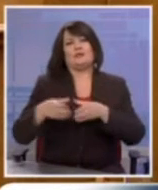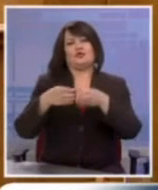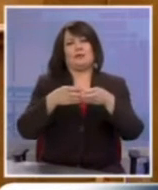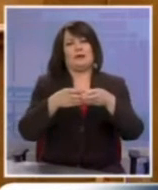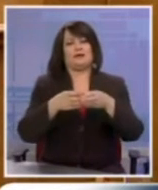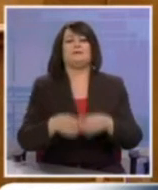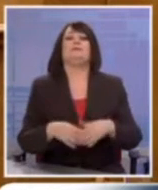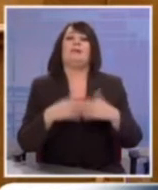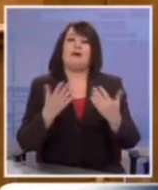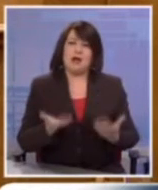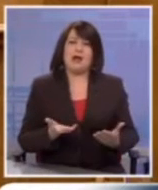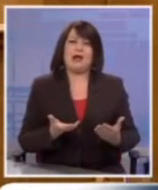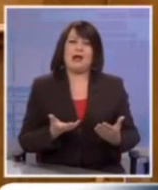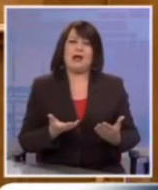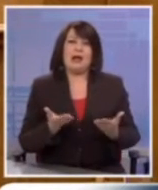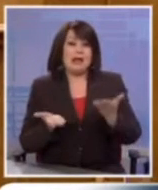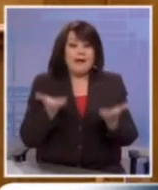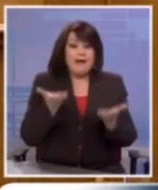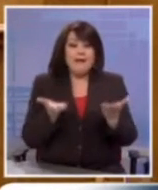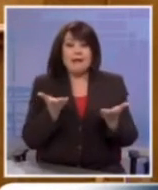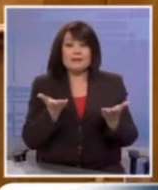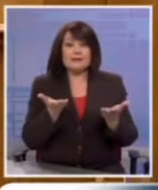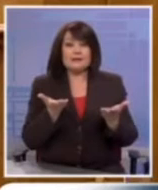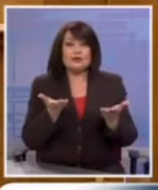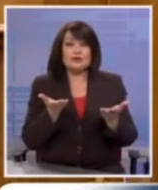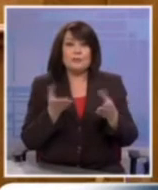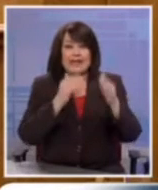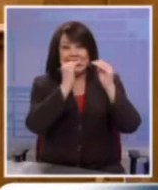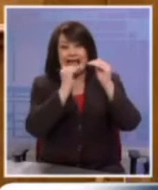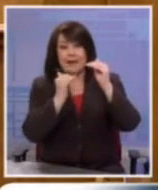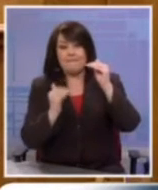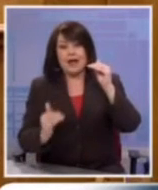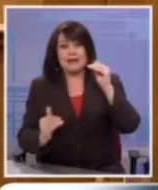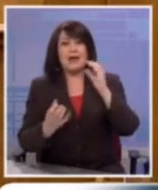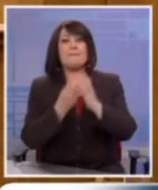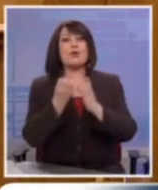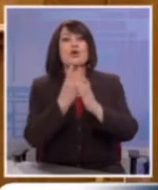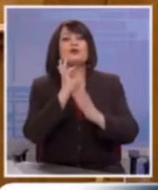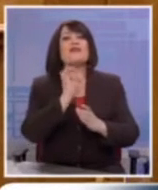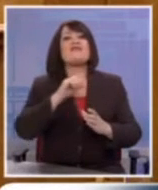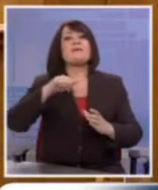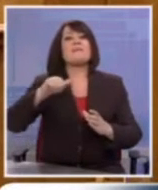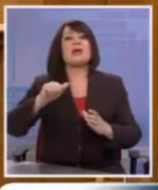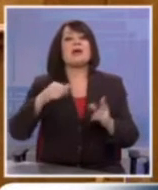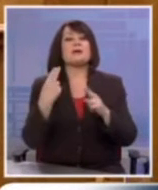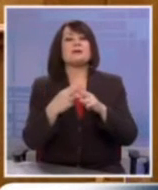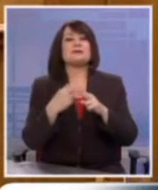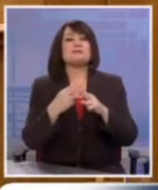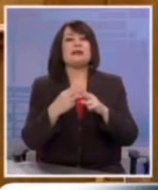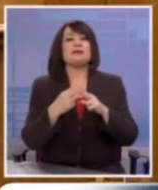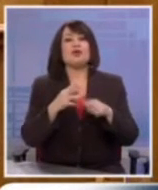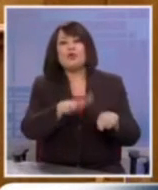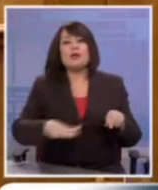όμως η κατανομή του ΦΠΑ, τα κλιμάκια, τα προϊόντα που θα είναι, είναι σημαντικό για το λαϊκό